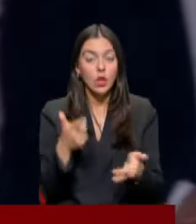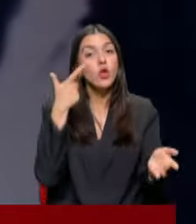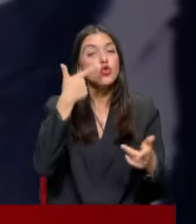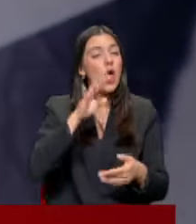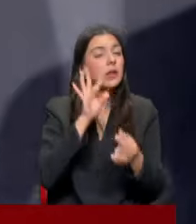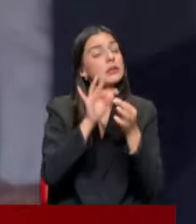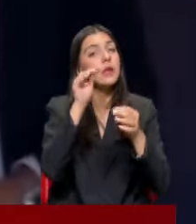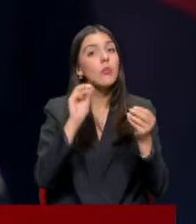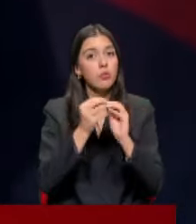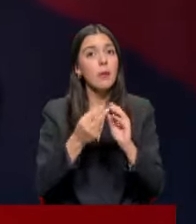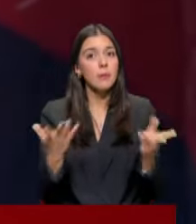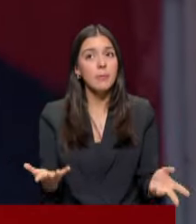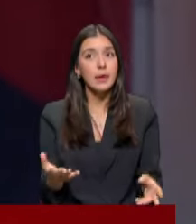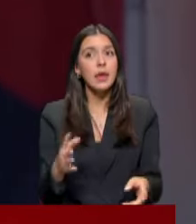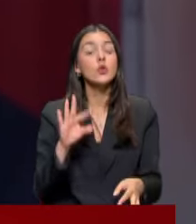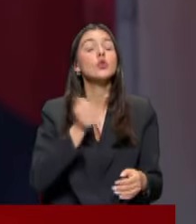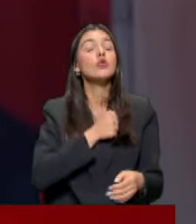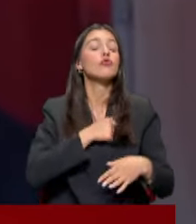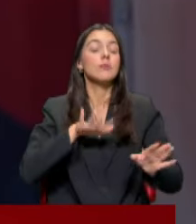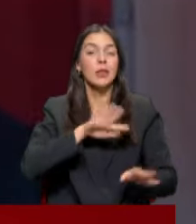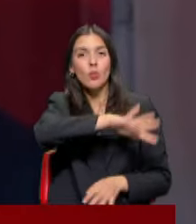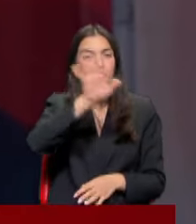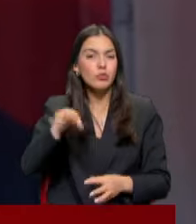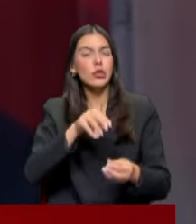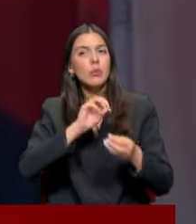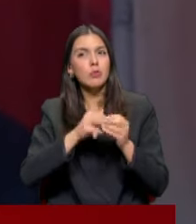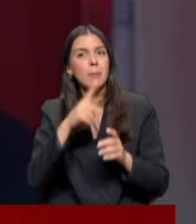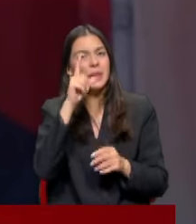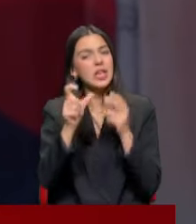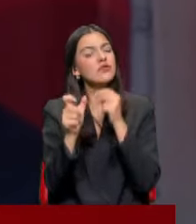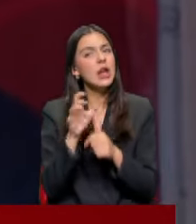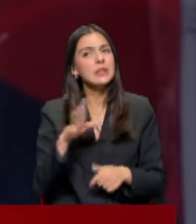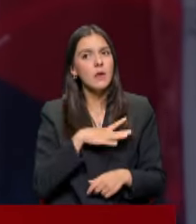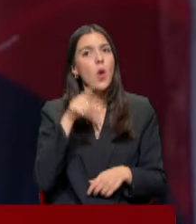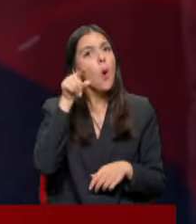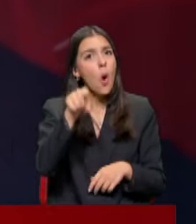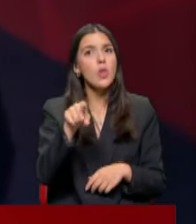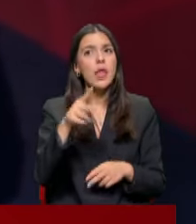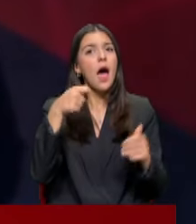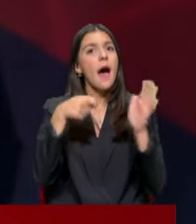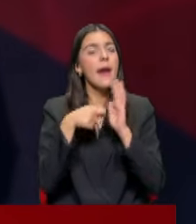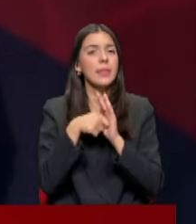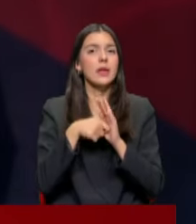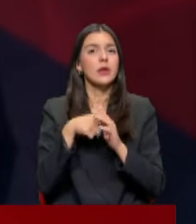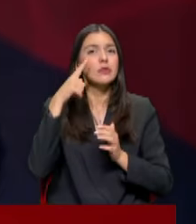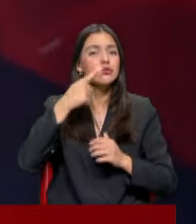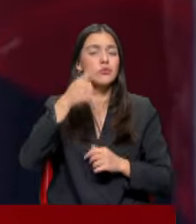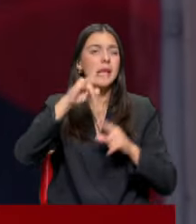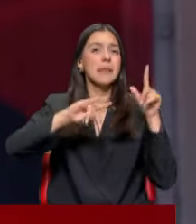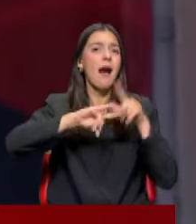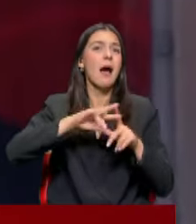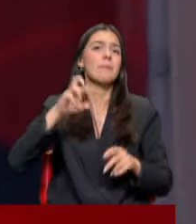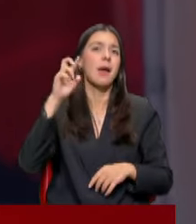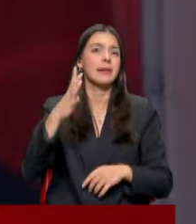Köylüler dertli mi? Üzülmeyin. Tüm dertlerin var bir çaresi. Onun da adı